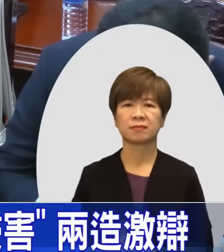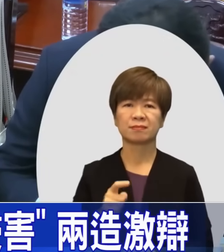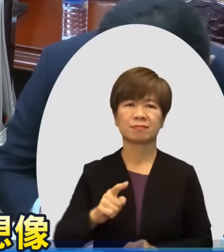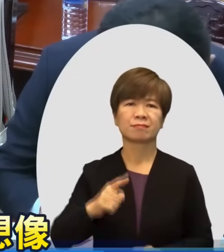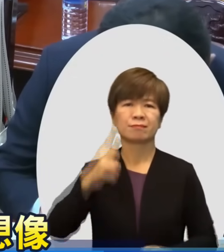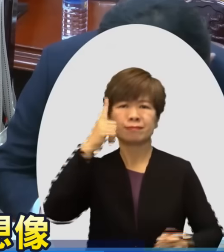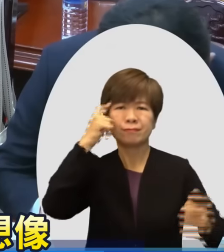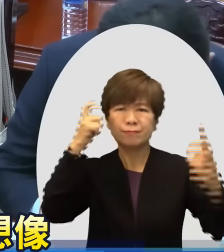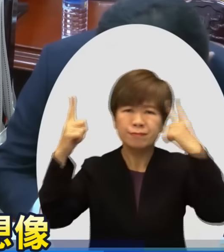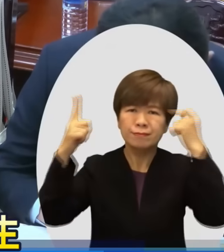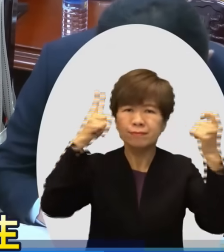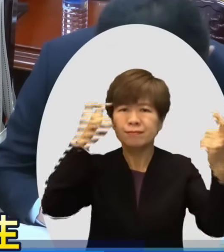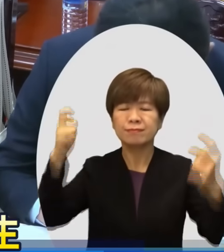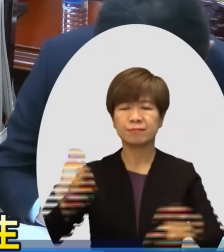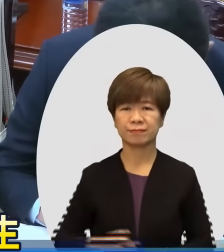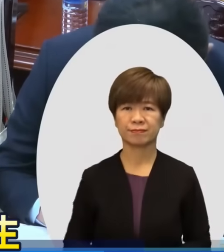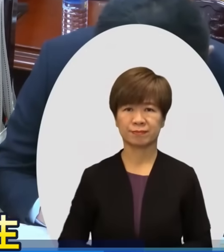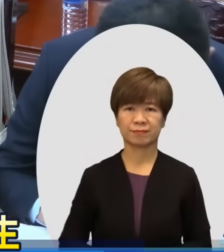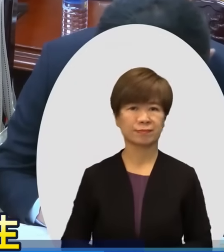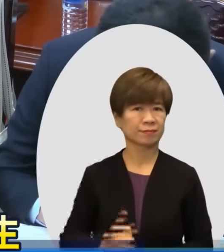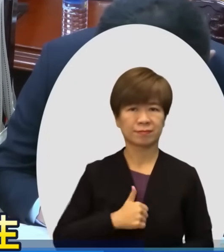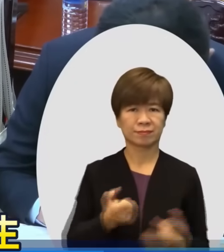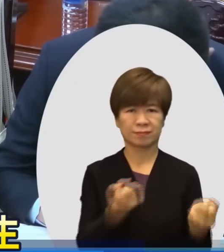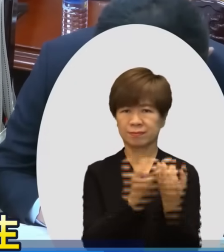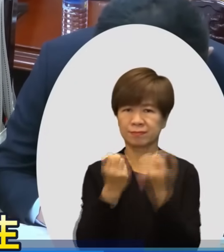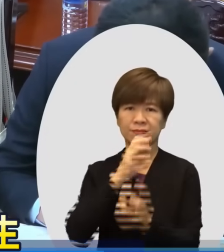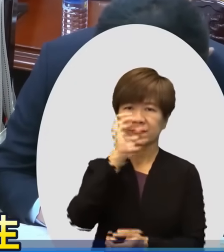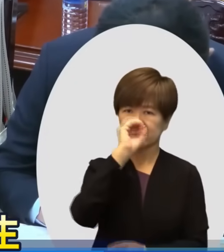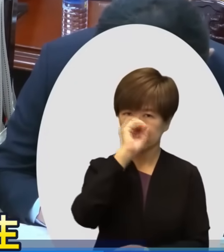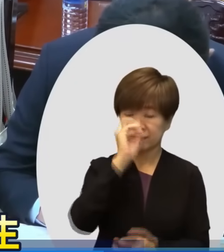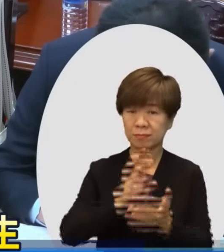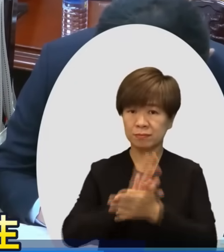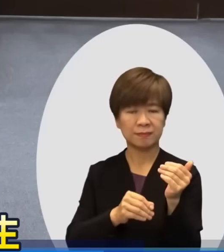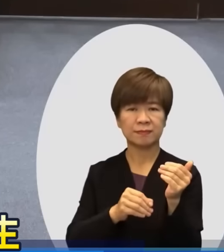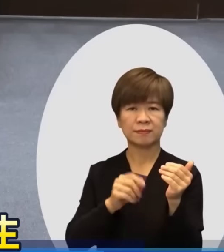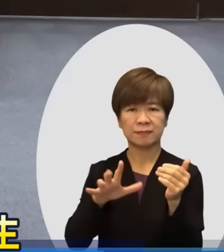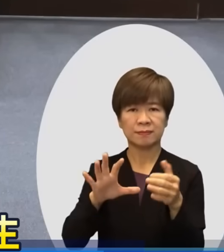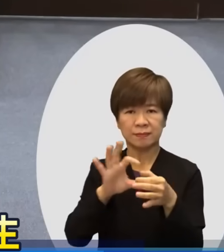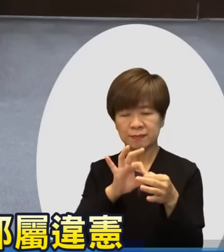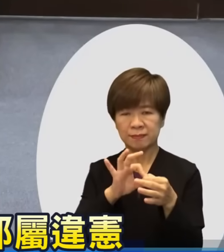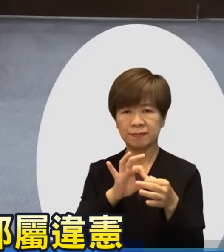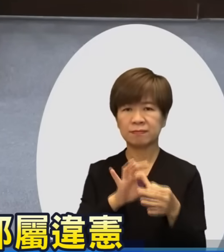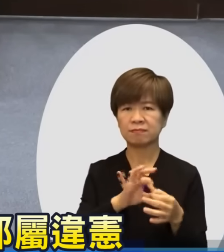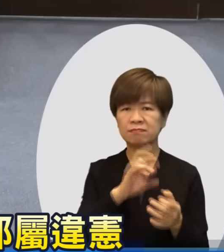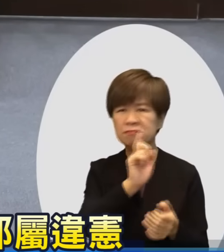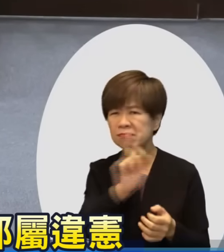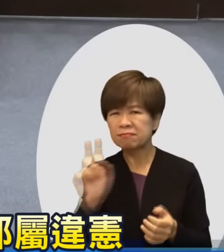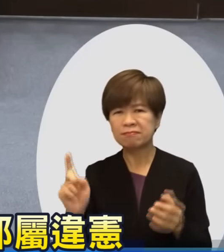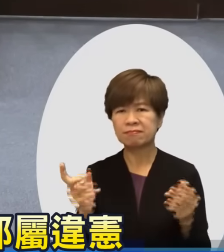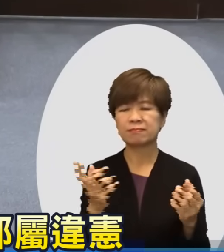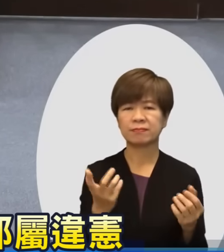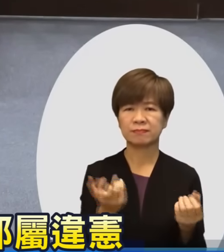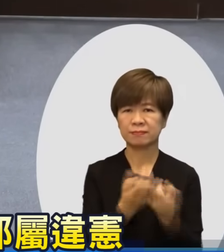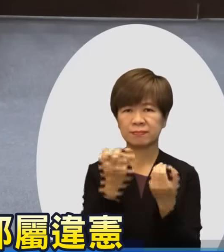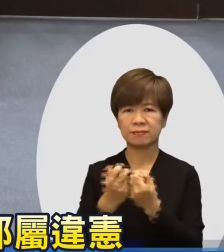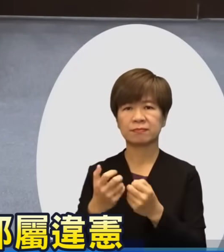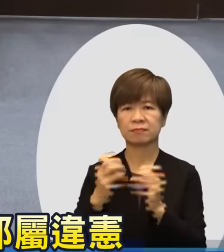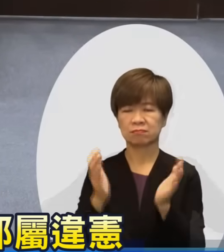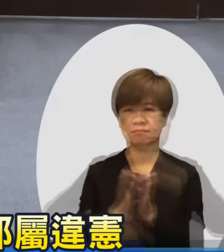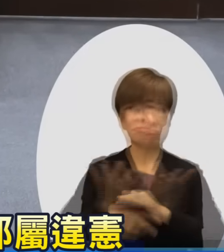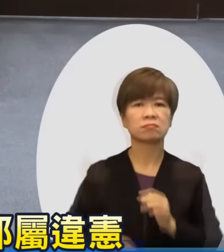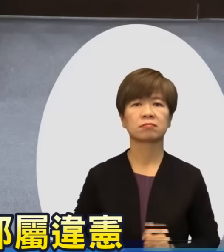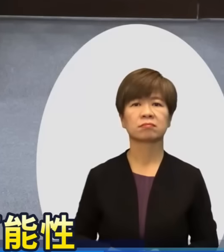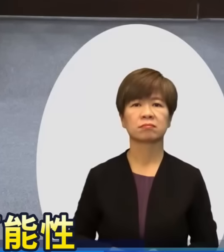想象，这个目前都没有发生，未来也不会发生， 在任何情况之下都属违